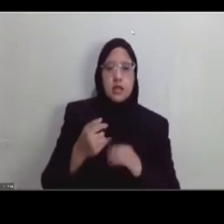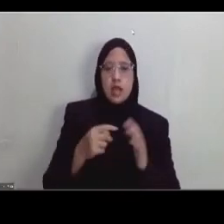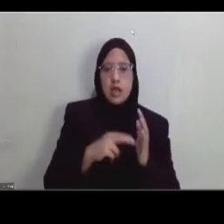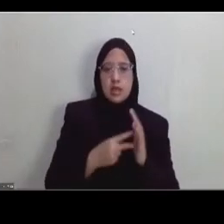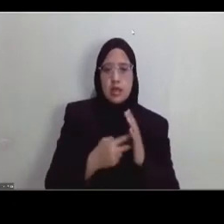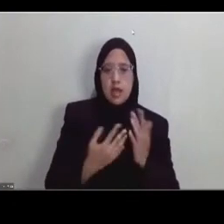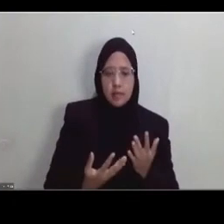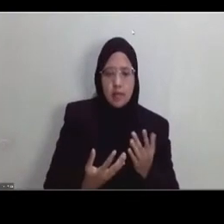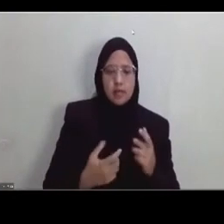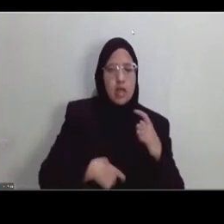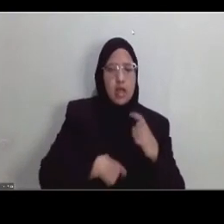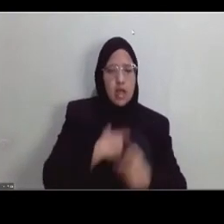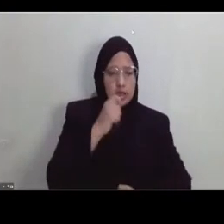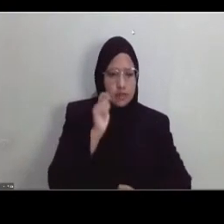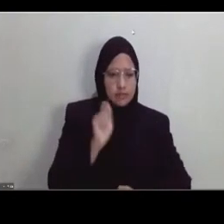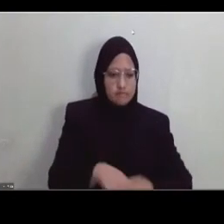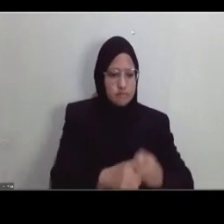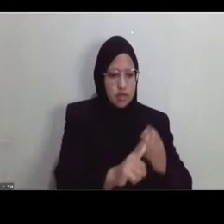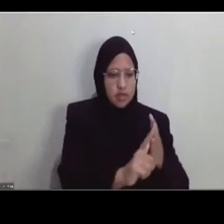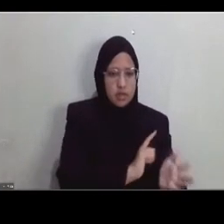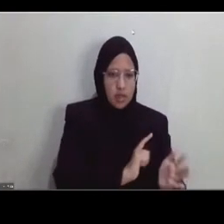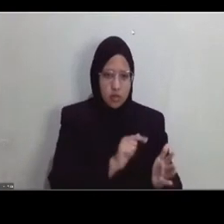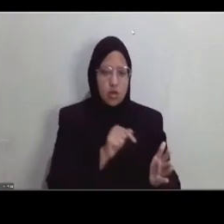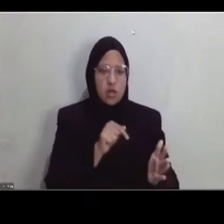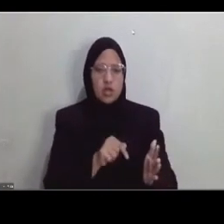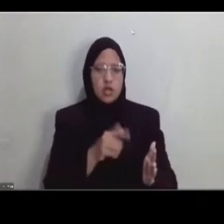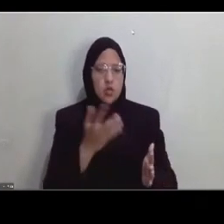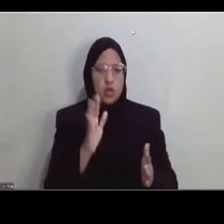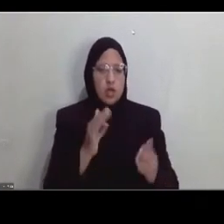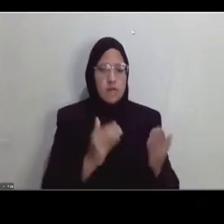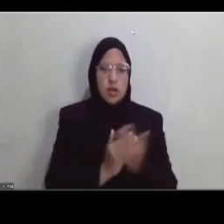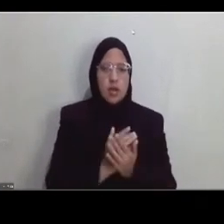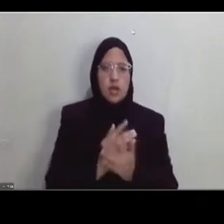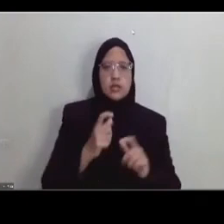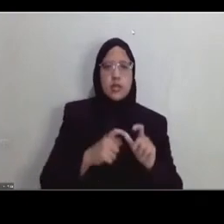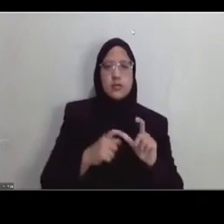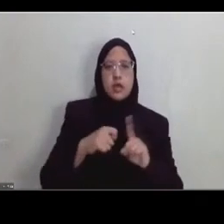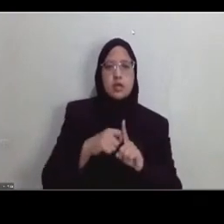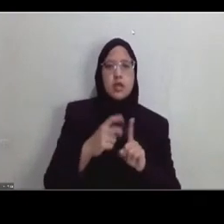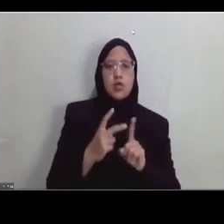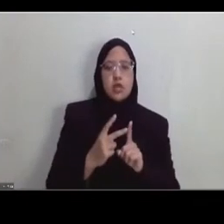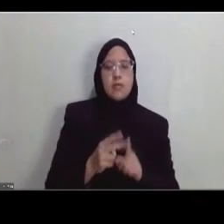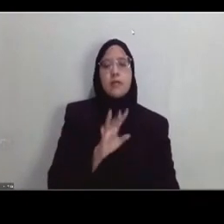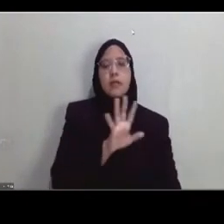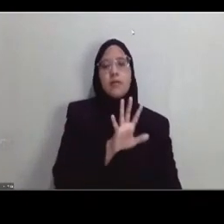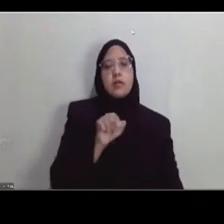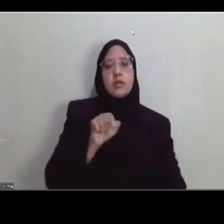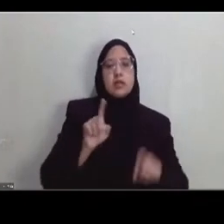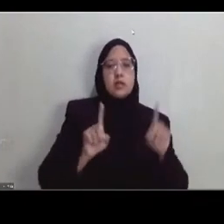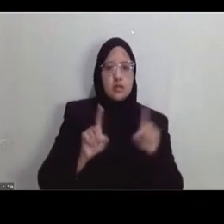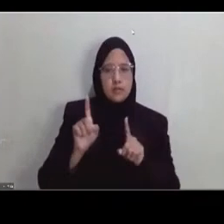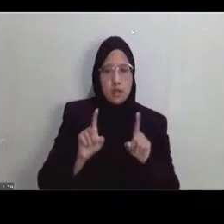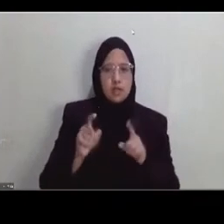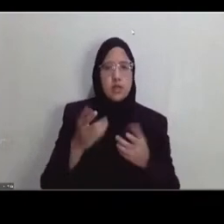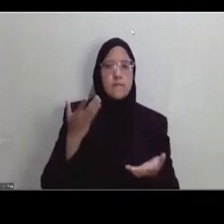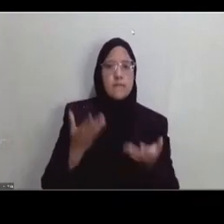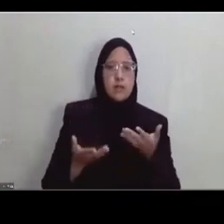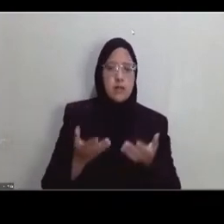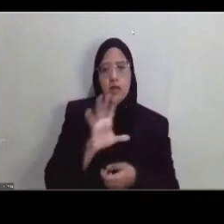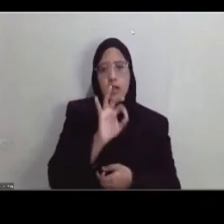tidak terbukti melanggar Sapta karsutama 5.1 menimbang terhadap hal-hal lain dan